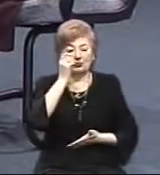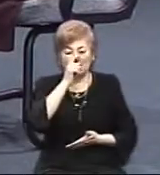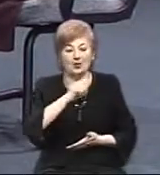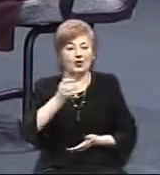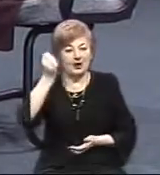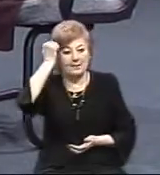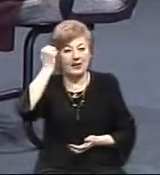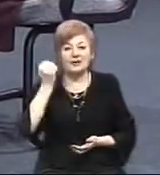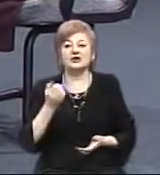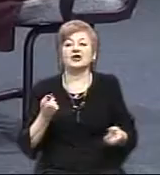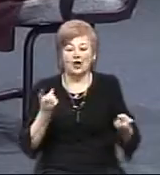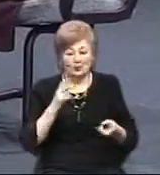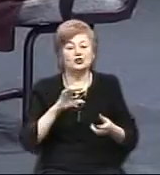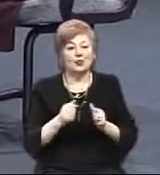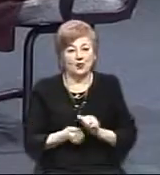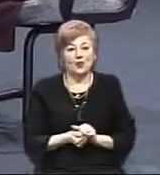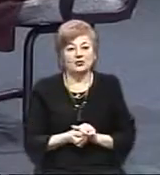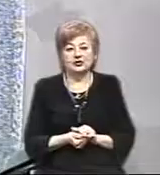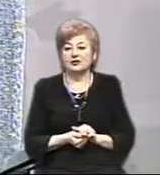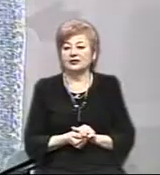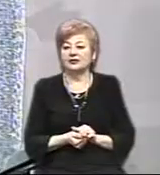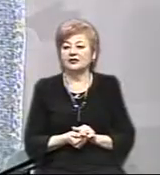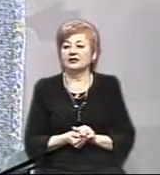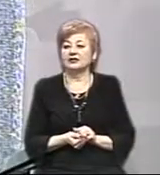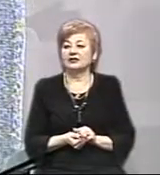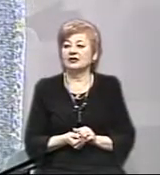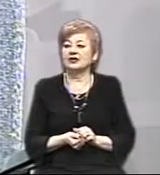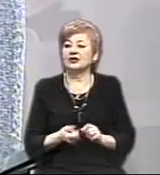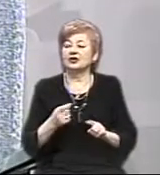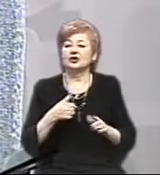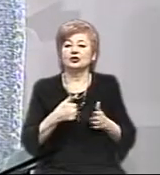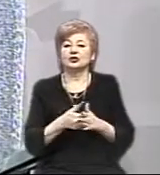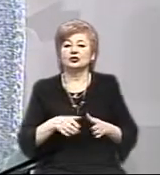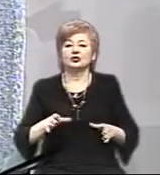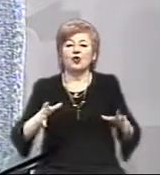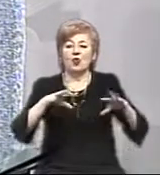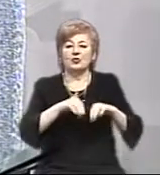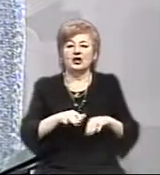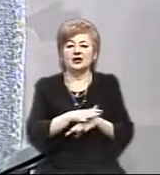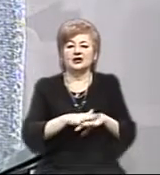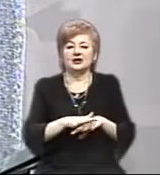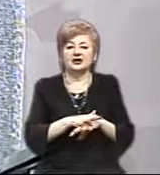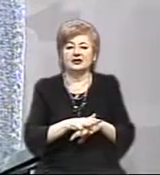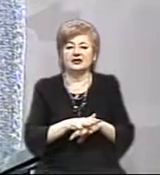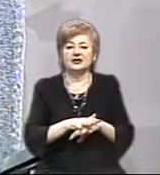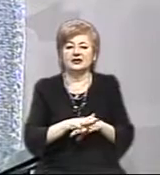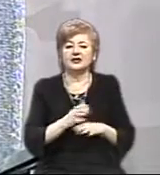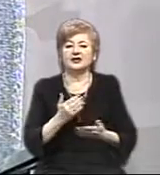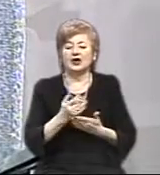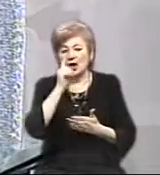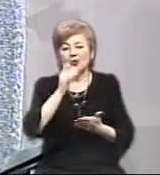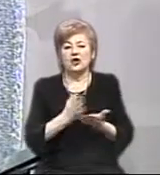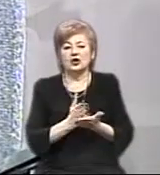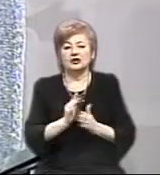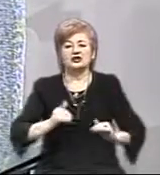треба не втрачати. Тебе обрали депутаткою до об'єднаної територіальної громади. Плануєш і надалі розвивати політичну